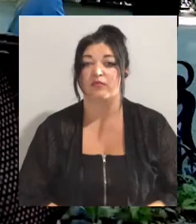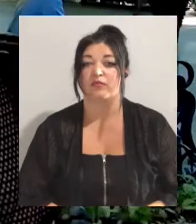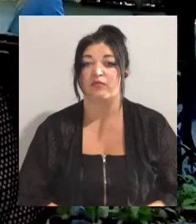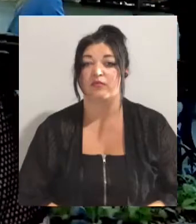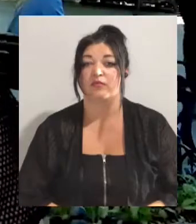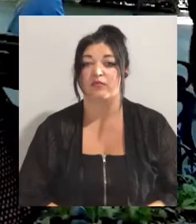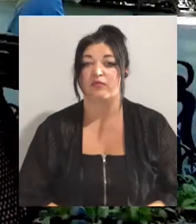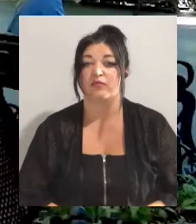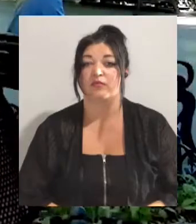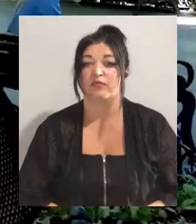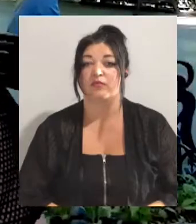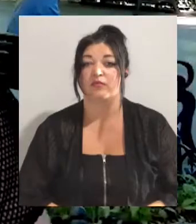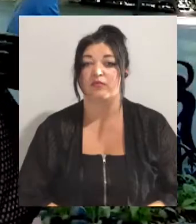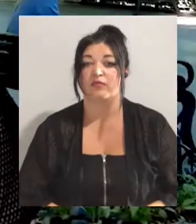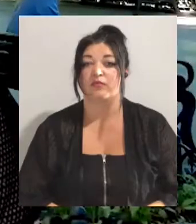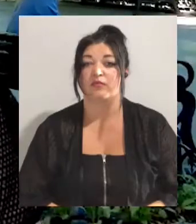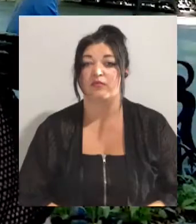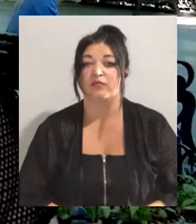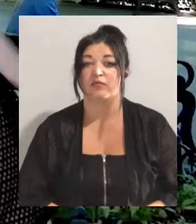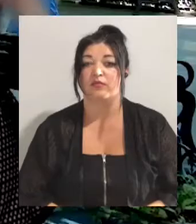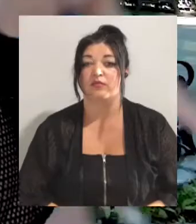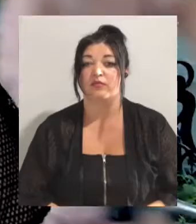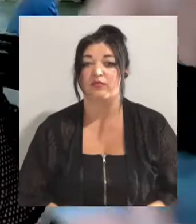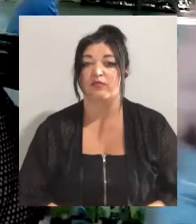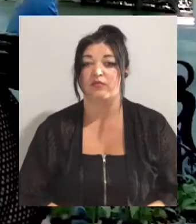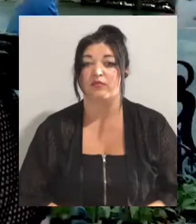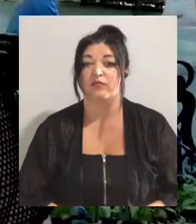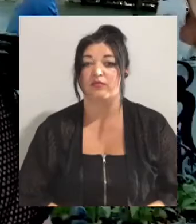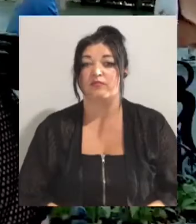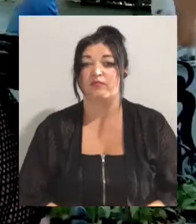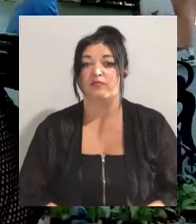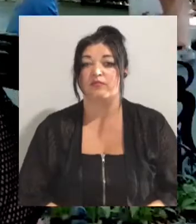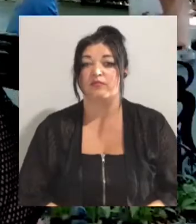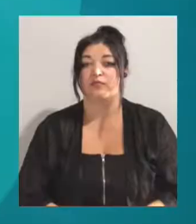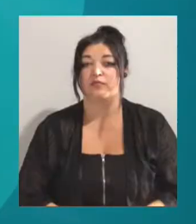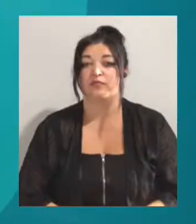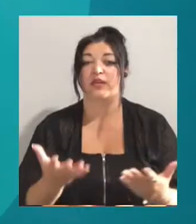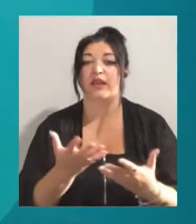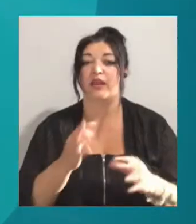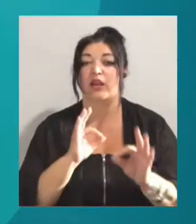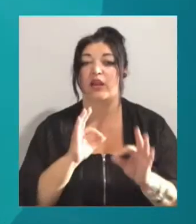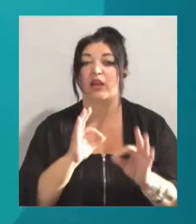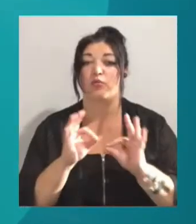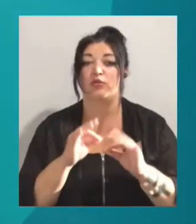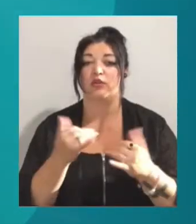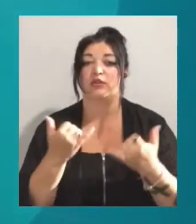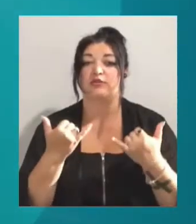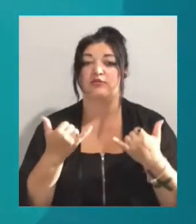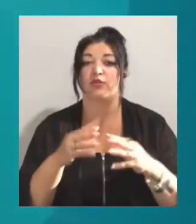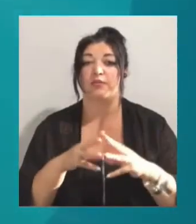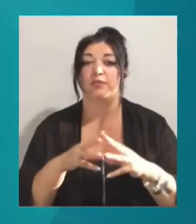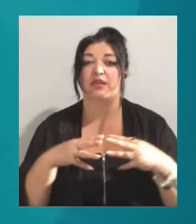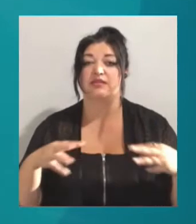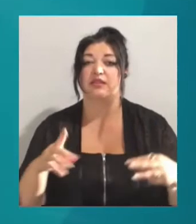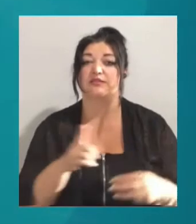необхідними профілактичними засобами, які рекомендовані сьогодні Міністерством охорони здоров'я. Всього на Одещині від